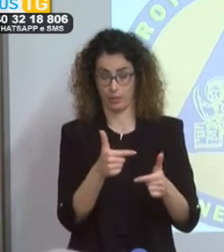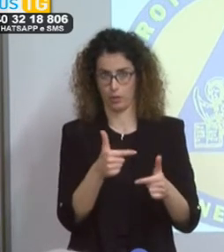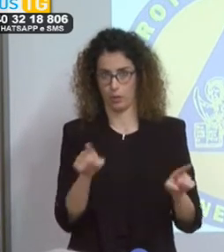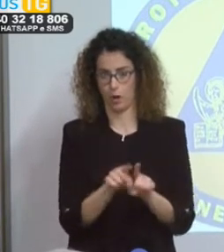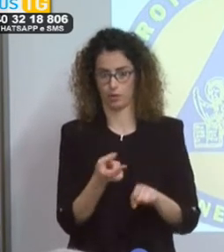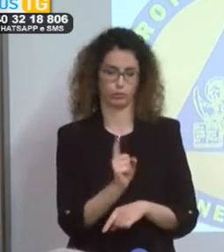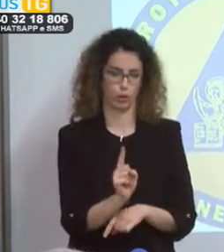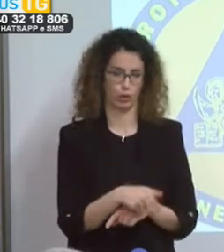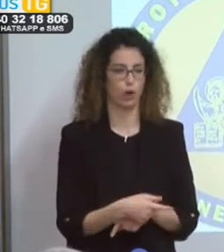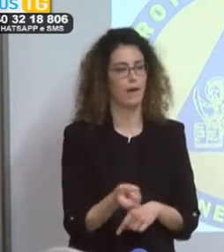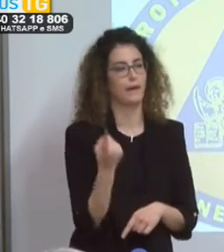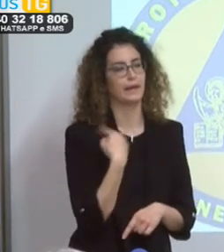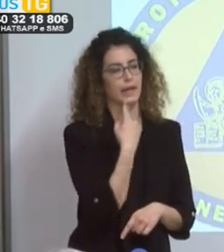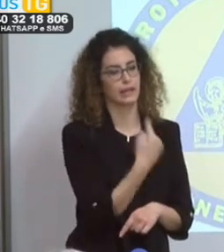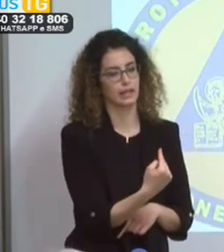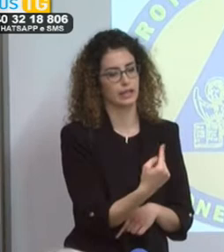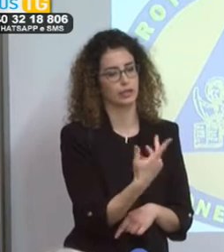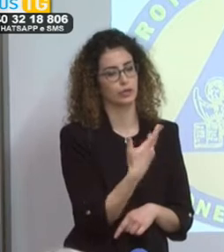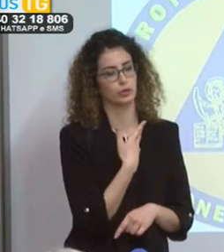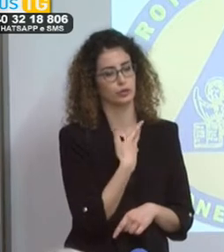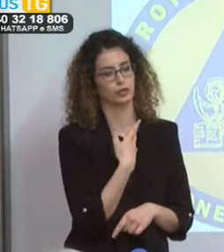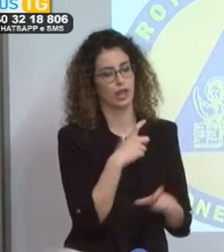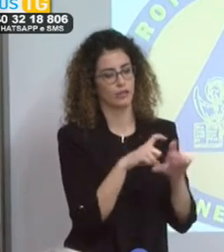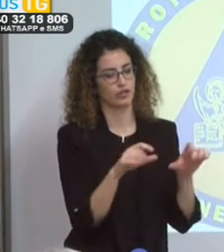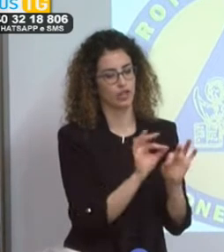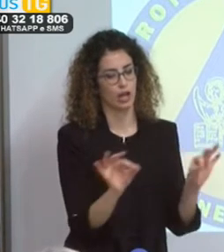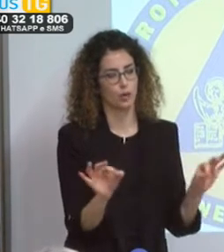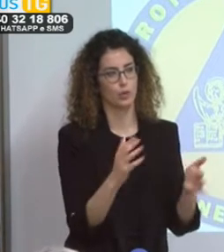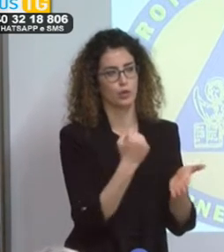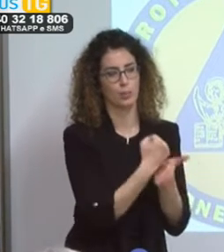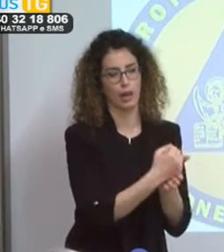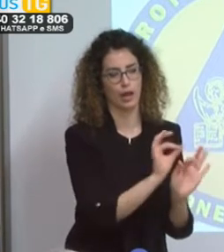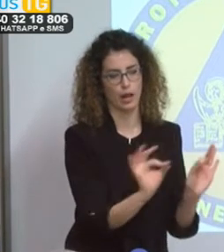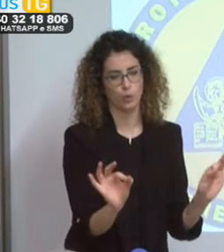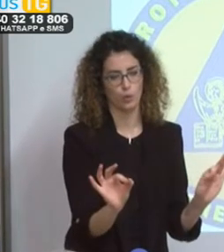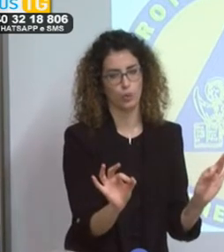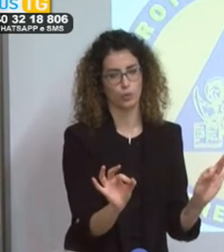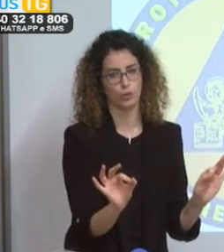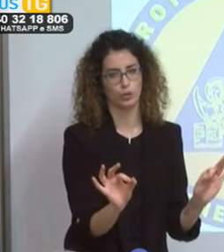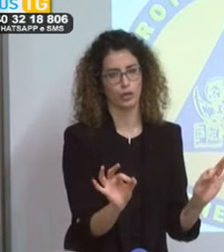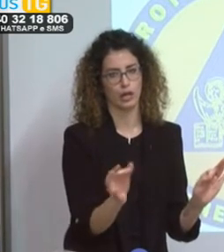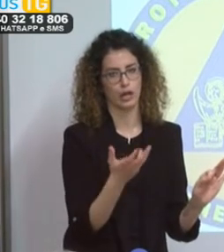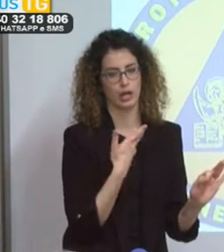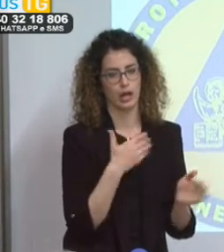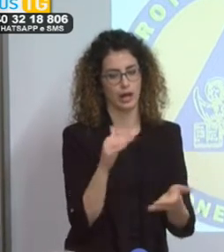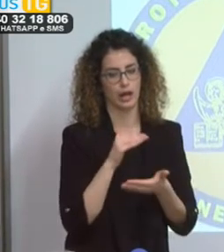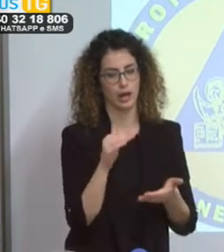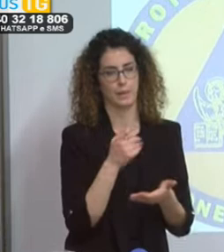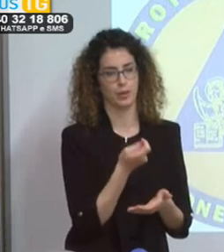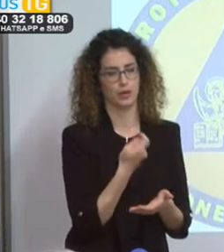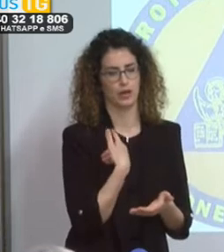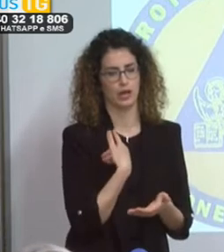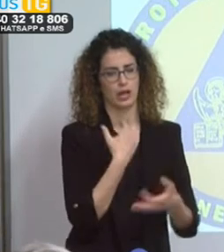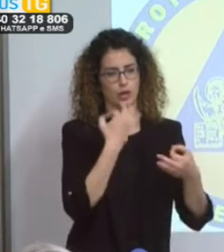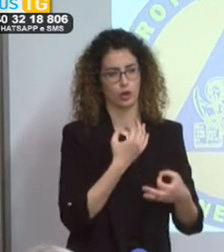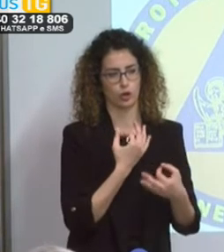Ieri parlava del fatto che ci sono alcuni vaccini, alcune marche che sono disponibili in quantità esigue, per esempio, se non ricordo